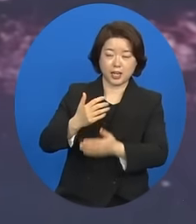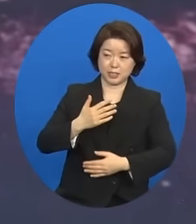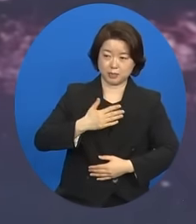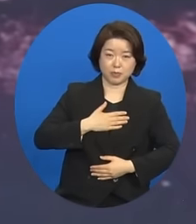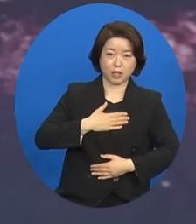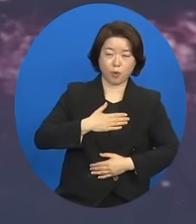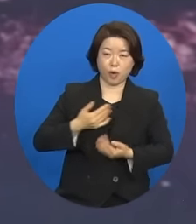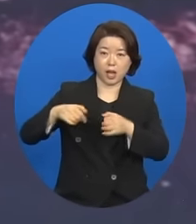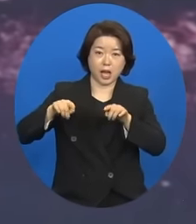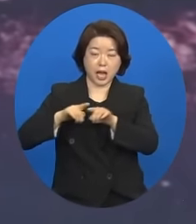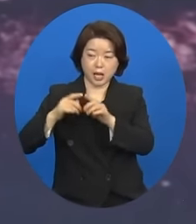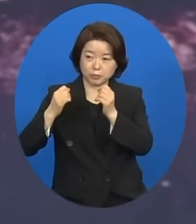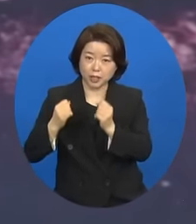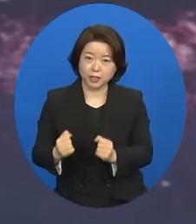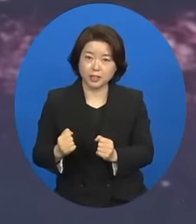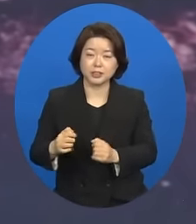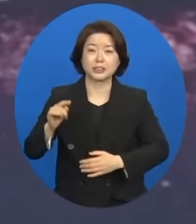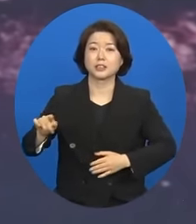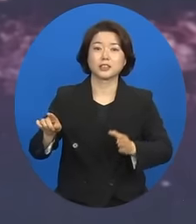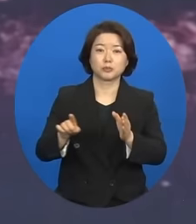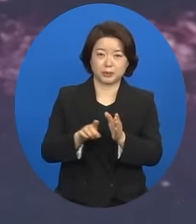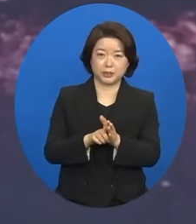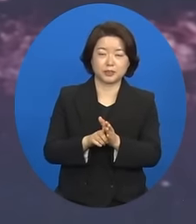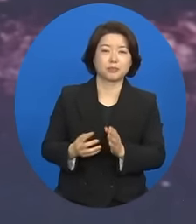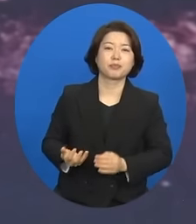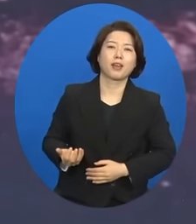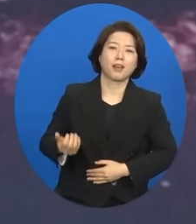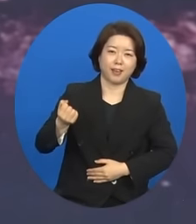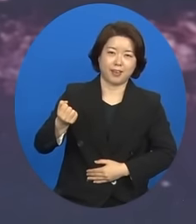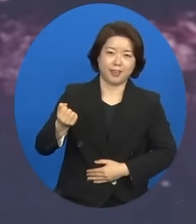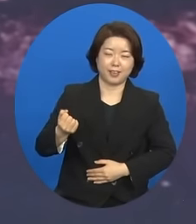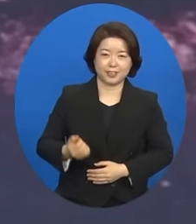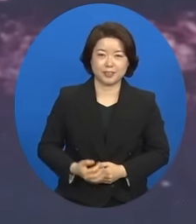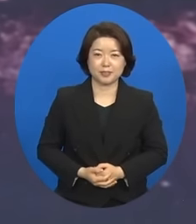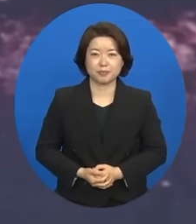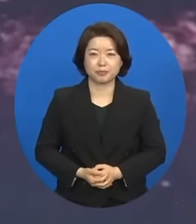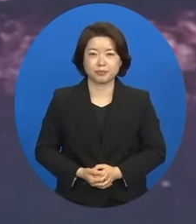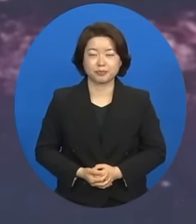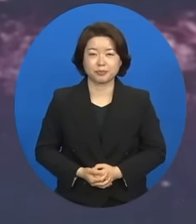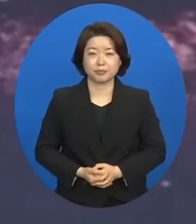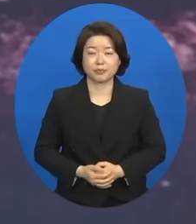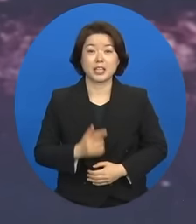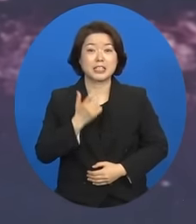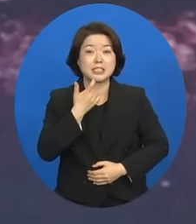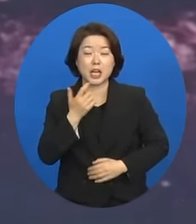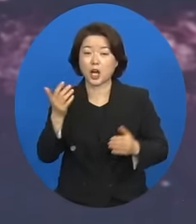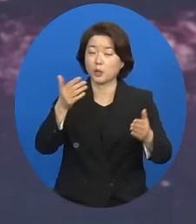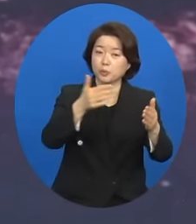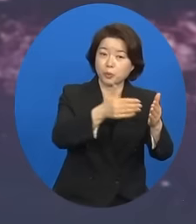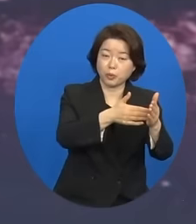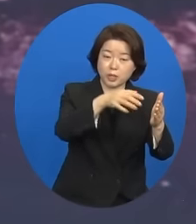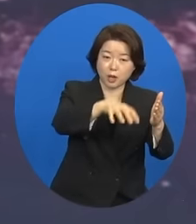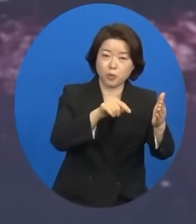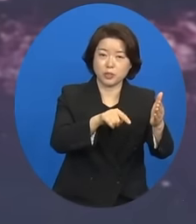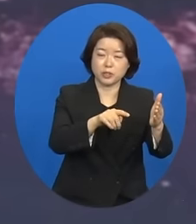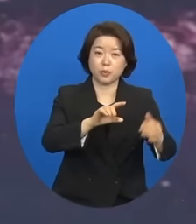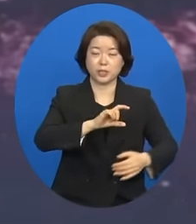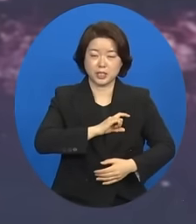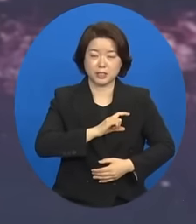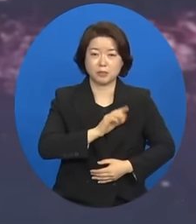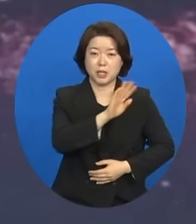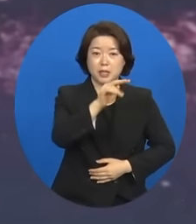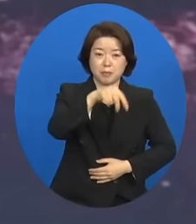함께 하신다는 그 믿음을 그가 갖게 된 겁니다 자 그가 도착한 곳은 어디냐면 딴 아람이라는